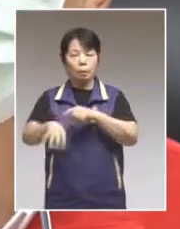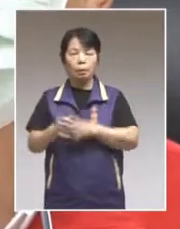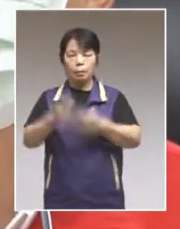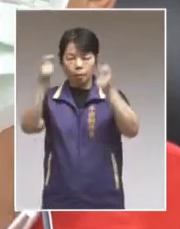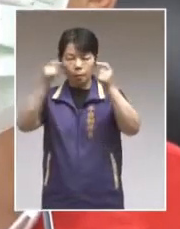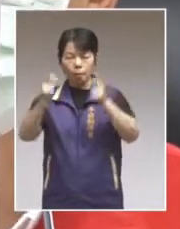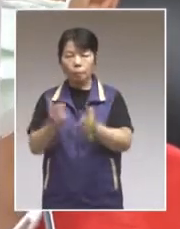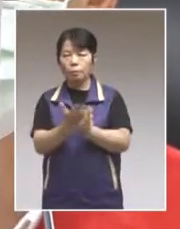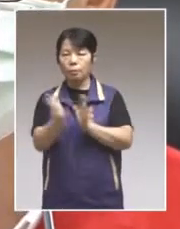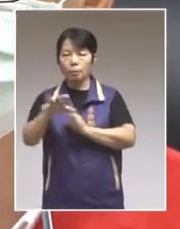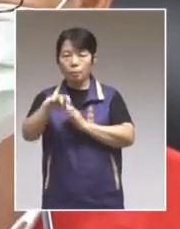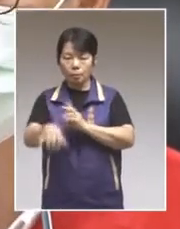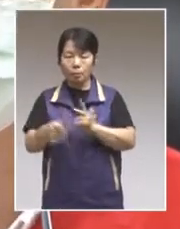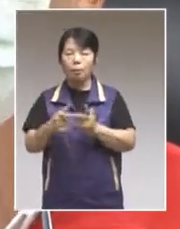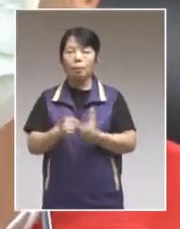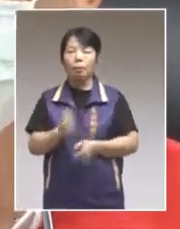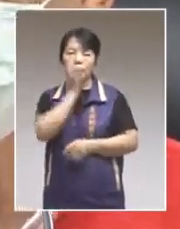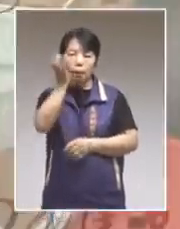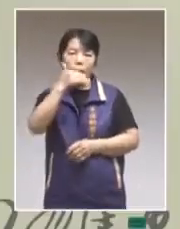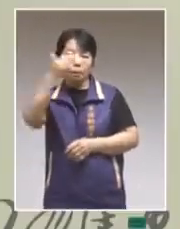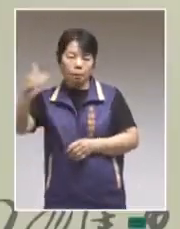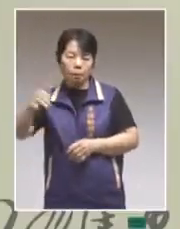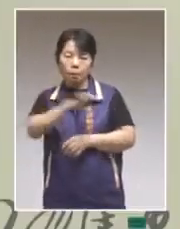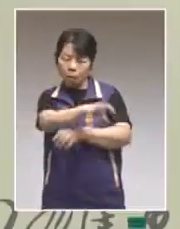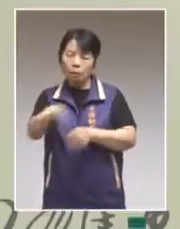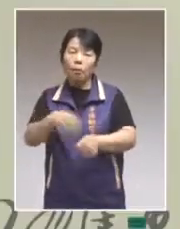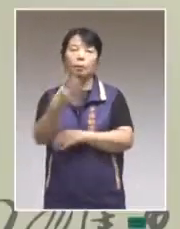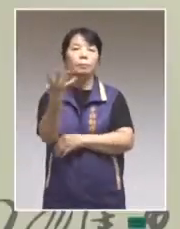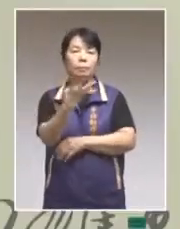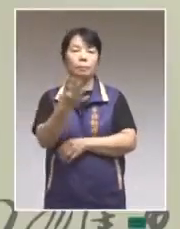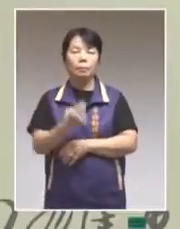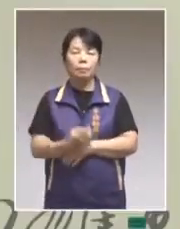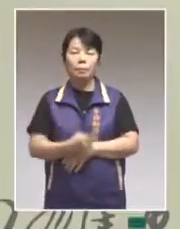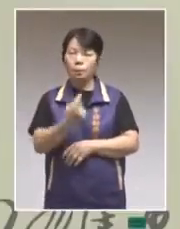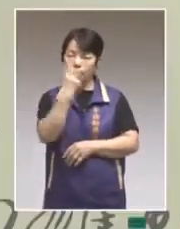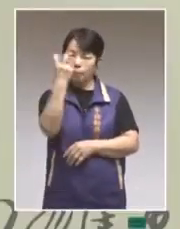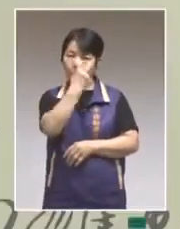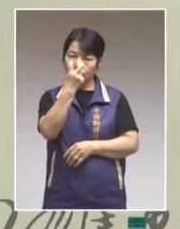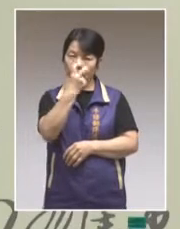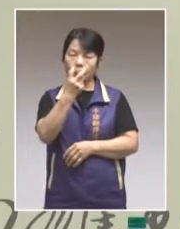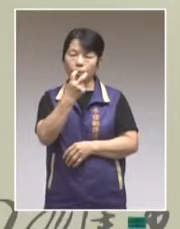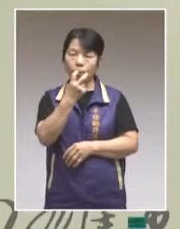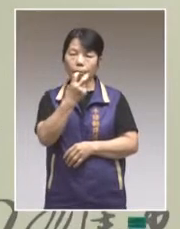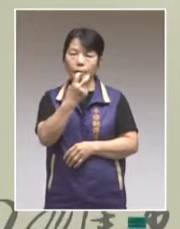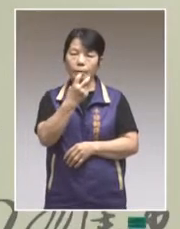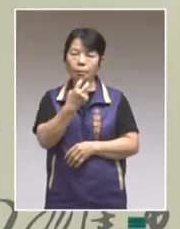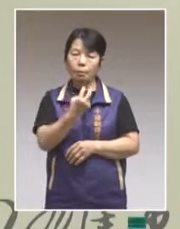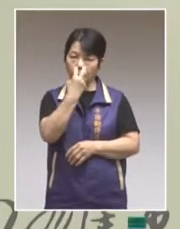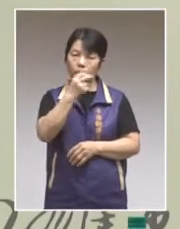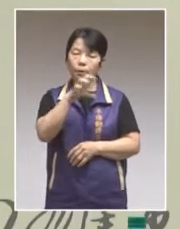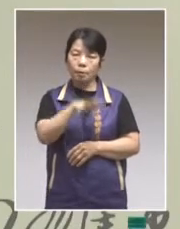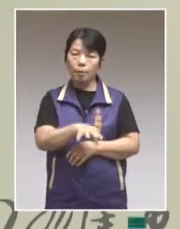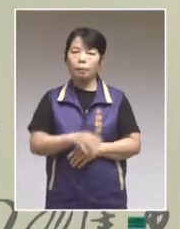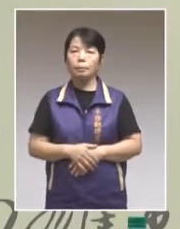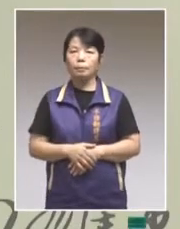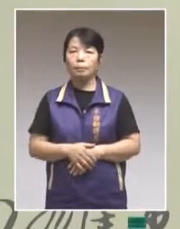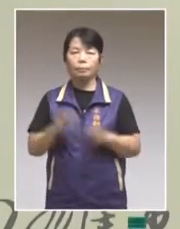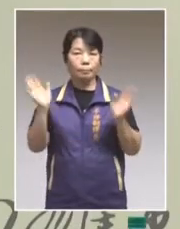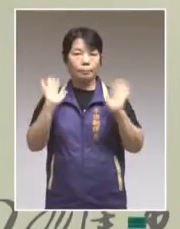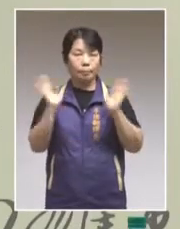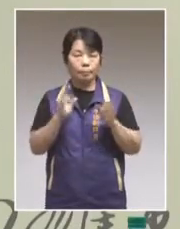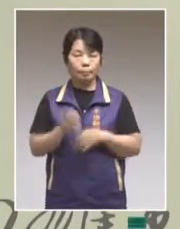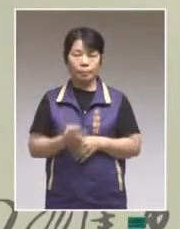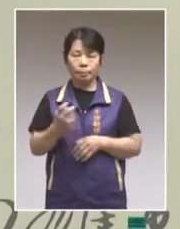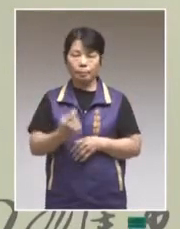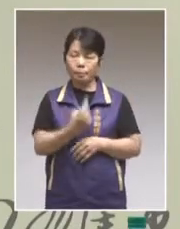馆站、冈山巨轮路站啊，都有设我们的快筛的啊，还有以及啊这个小儿快